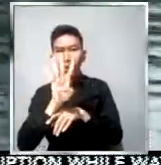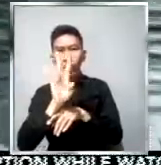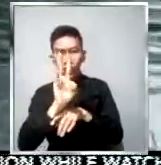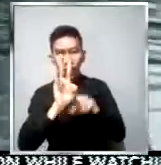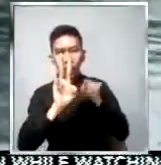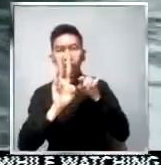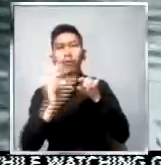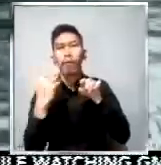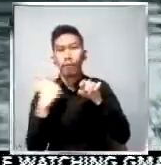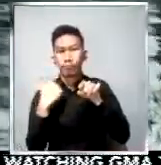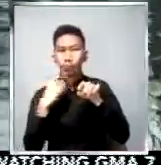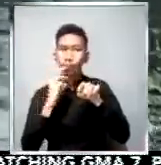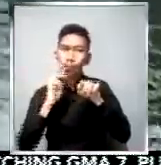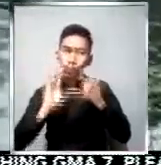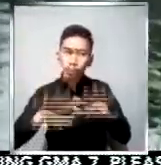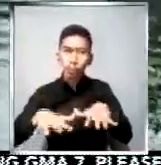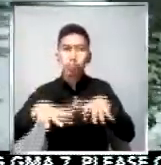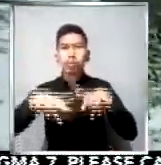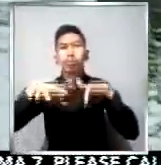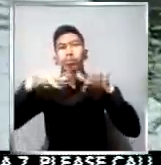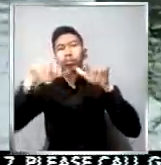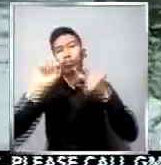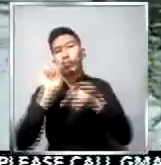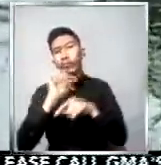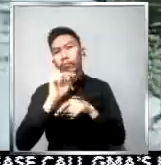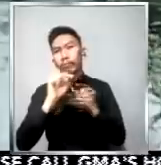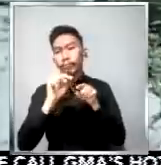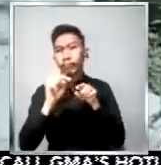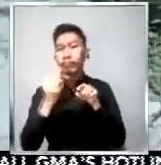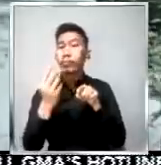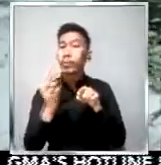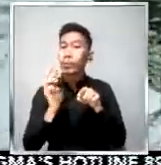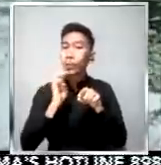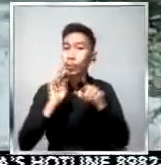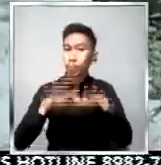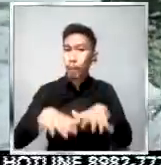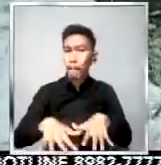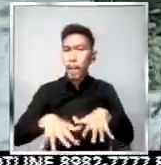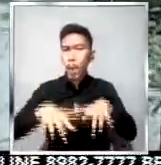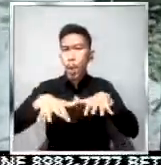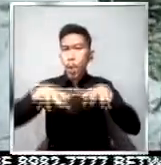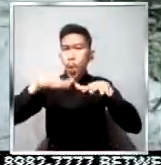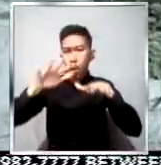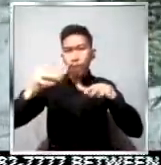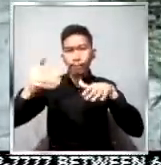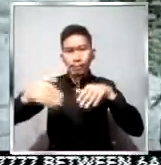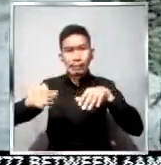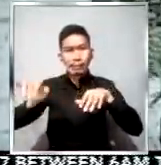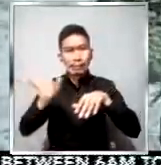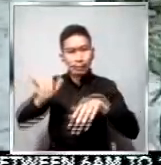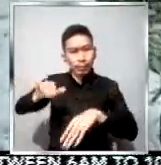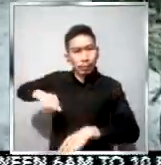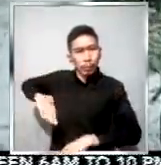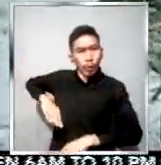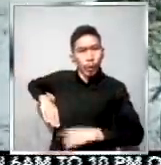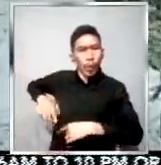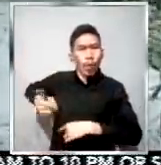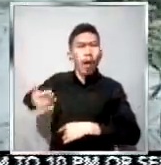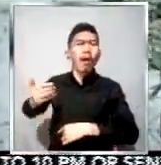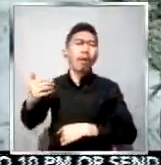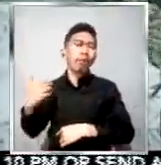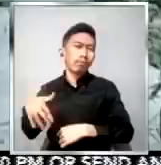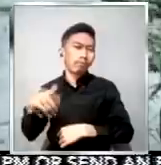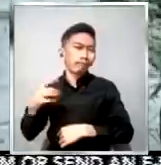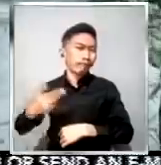Canaman. Ayon sa kanila, ang tubig umabot daw hanggang bewang kagabi. Ang problema, maraming mga bahay ngayon yung pinasok na ng